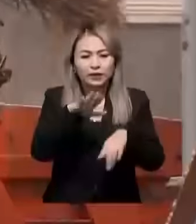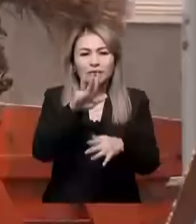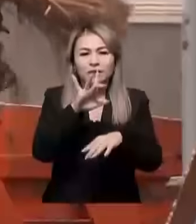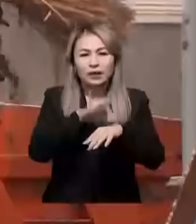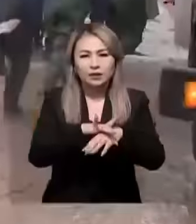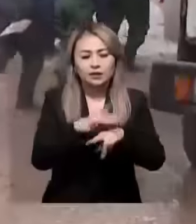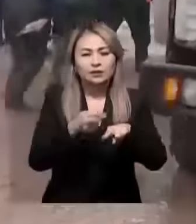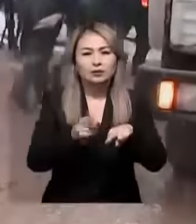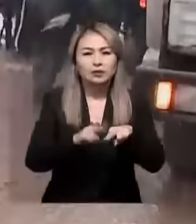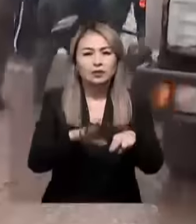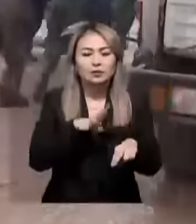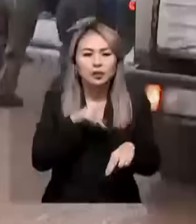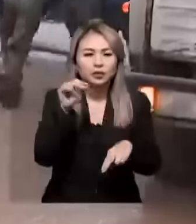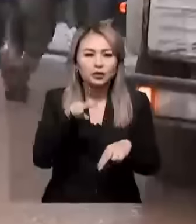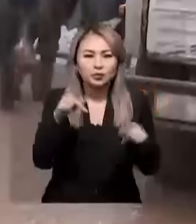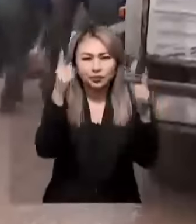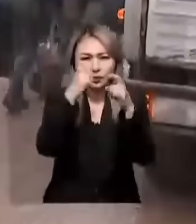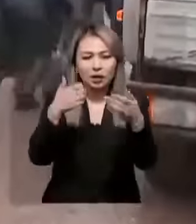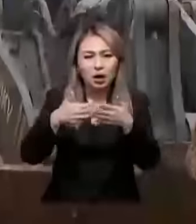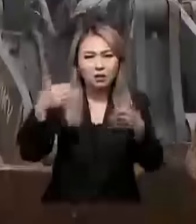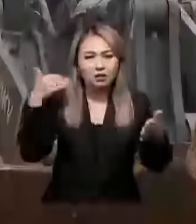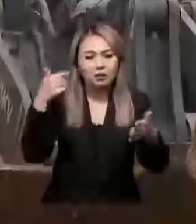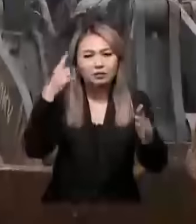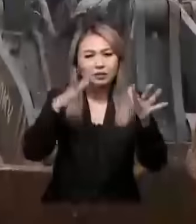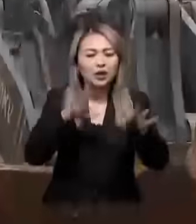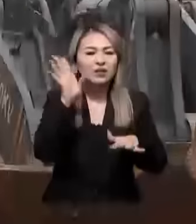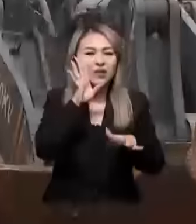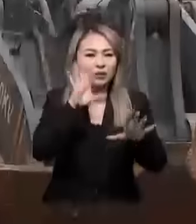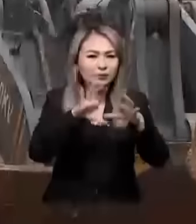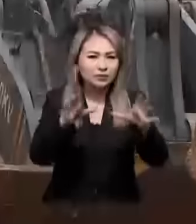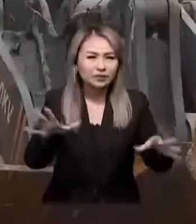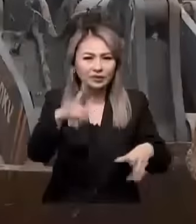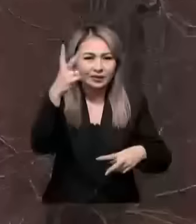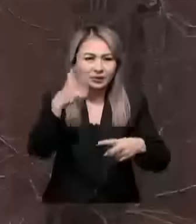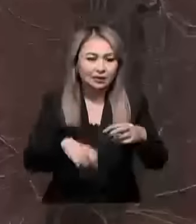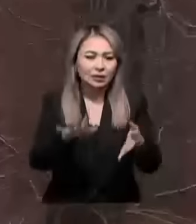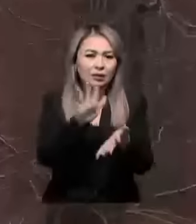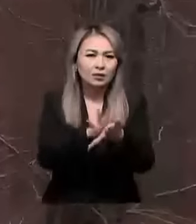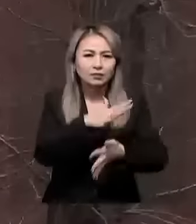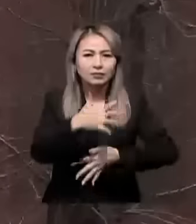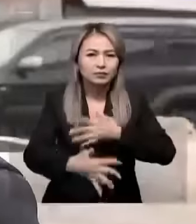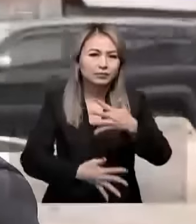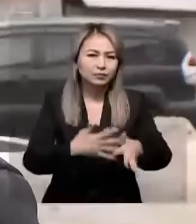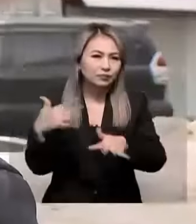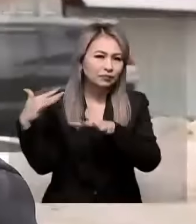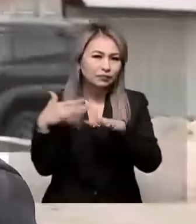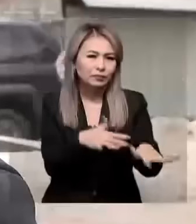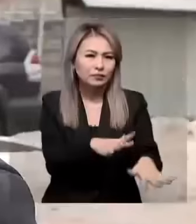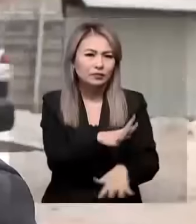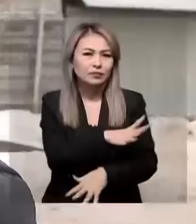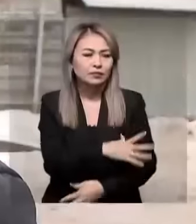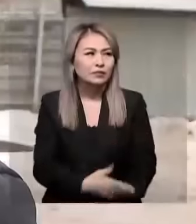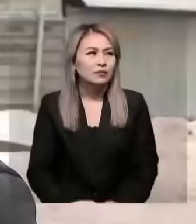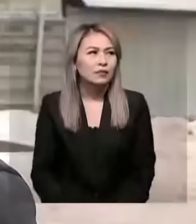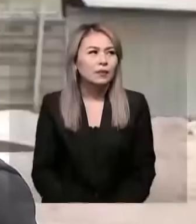алған. Төтеншеліктердің мәліметінше алдын ала болжам бойынша су құбыры тесіліп ылғалданған топырақ опырылып кеткен. Қасындағы үйлерге